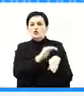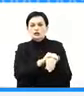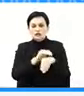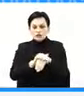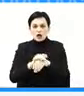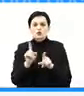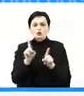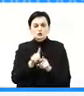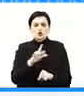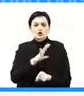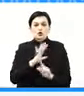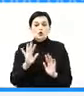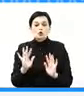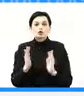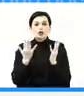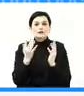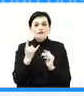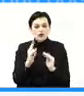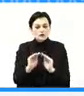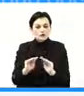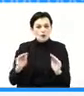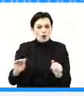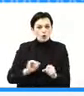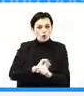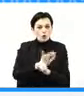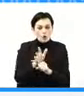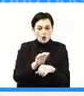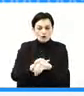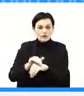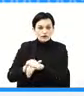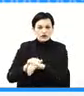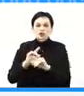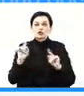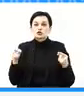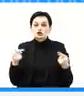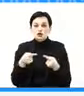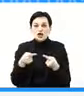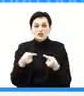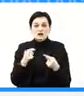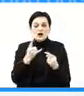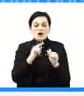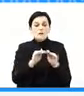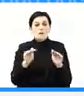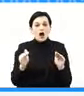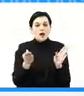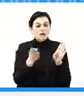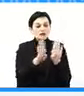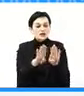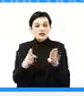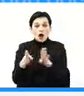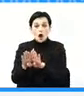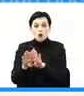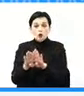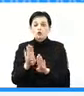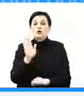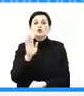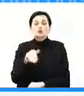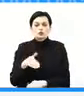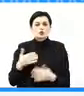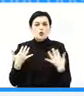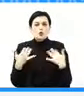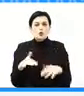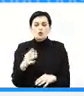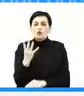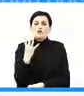იყო შემთხვევები, ბავშვებს დაუდასტურდა COVID-ის შესაბამისად, მოხდა ამ ბაღების დახურვა. თუმცა